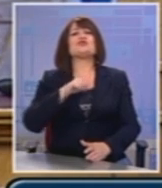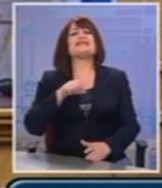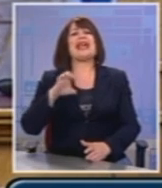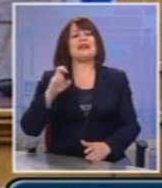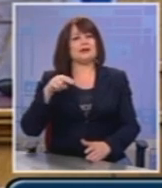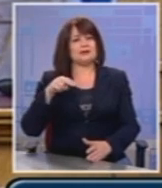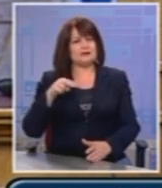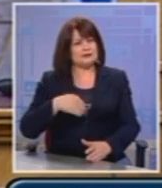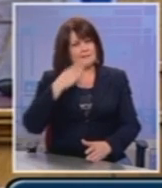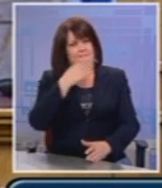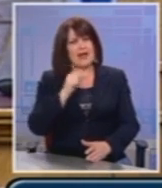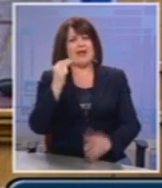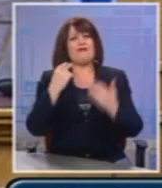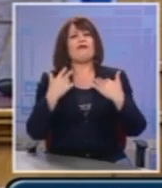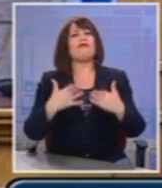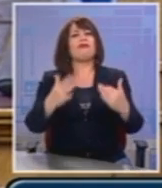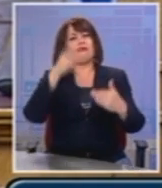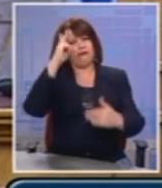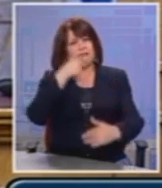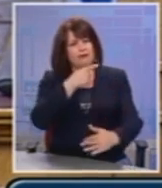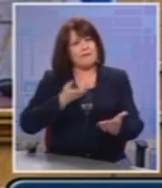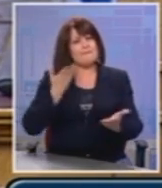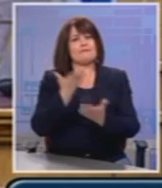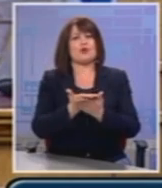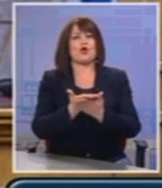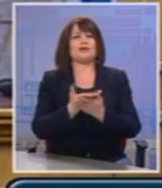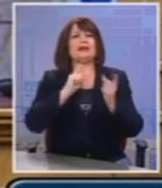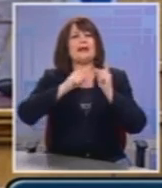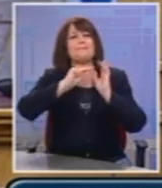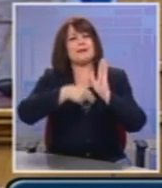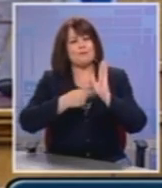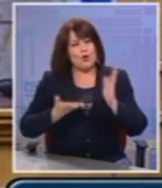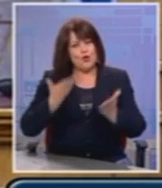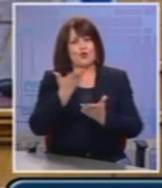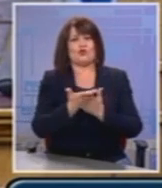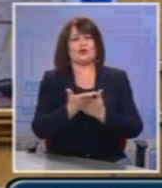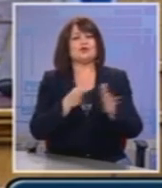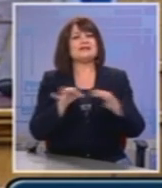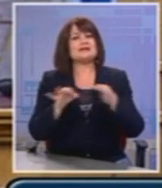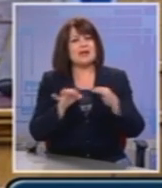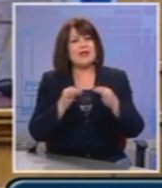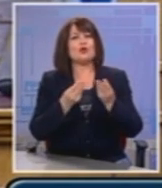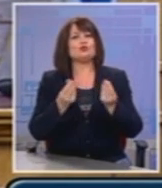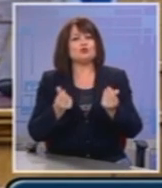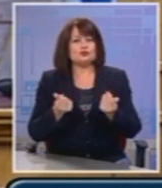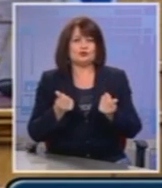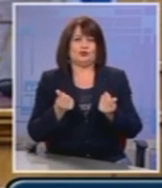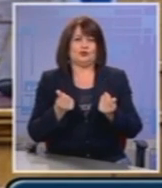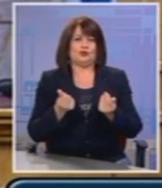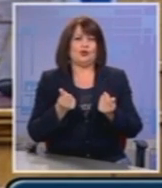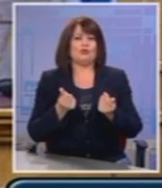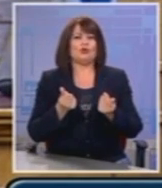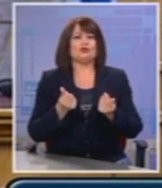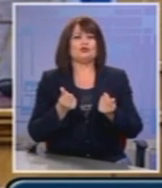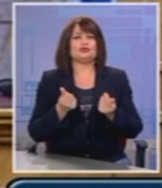στο γερμανικό κοινοβούλιο και πρότεινε το μνημόνιο και το σχέδιο και τον τρόπο για τον οποίο τον